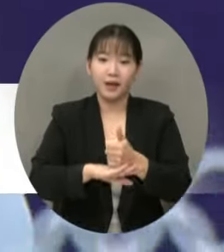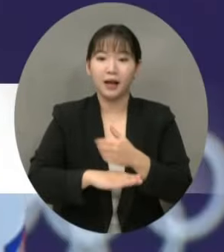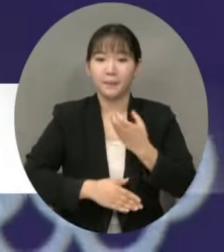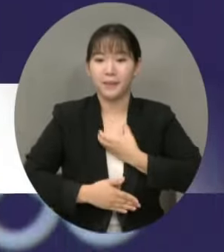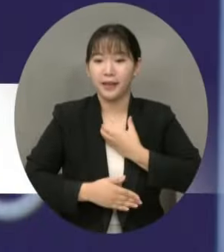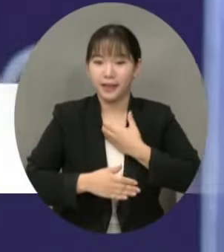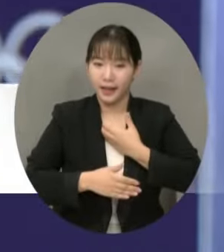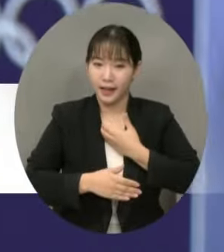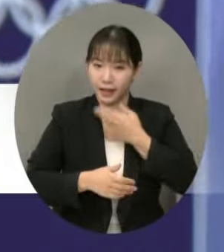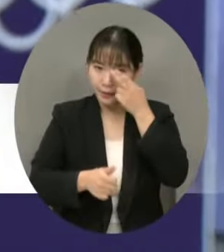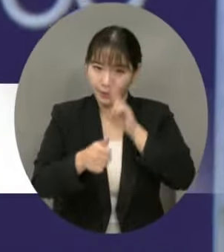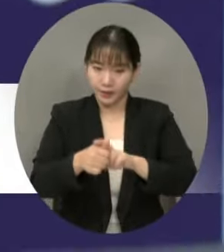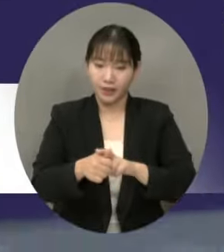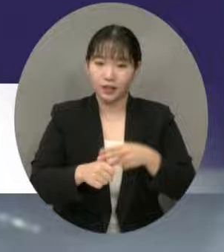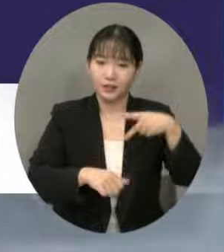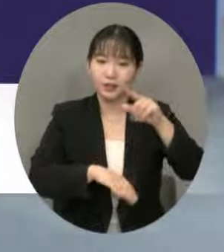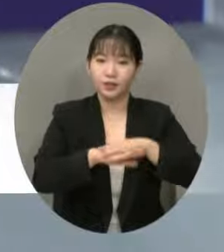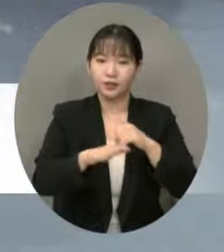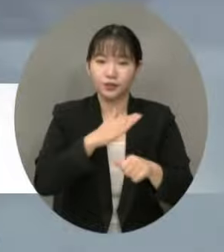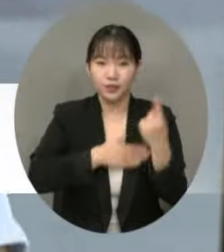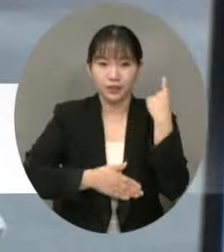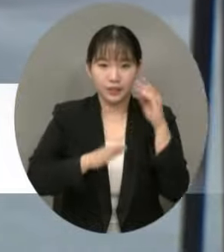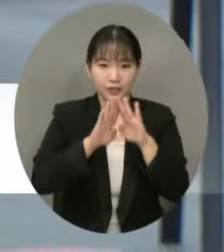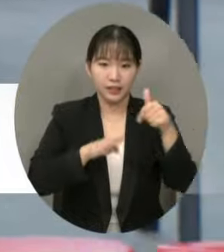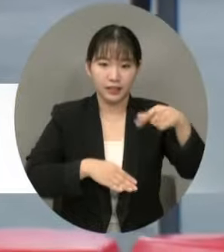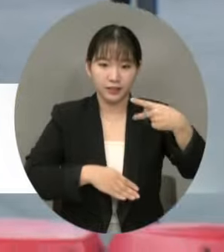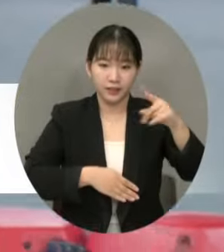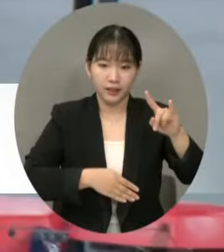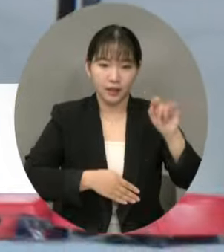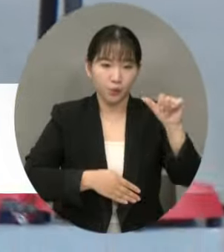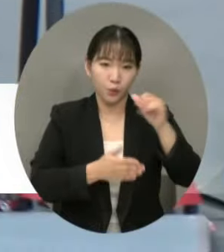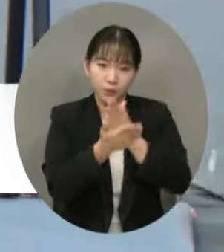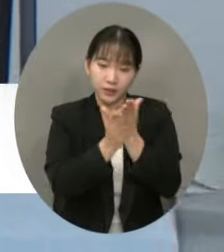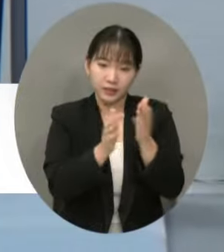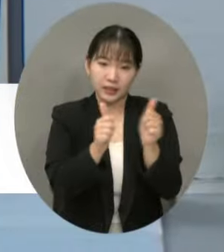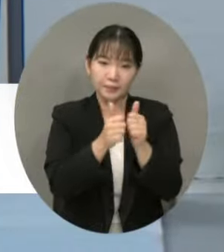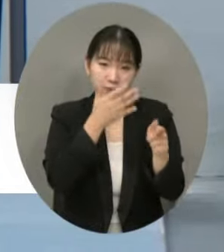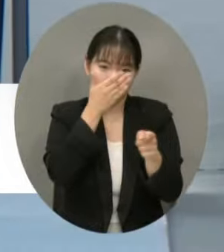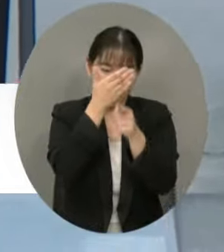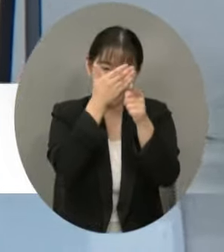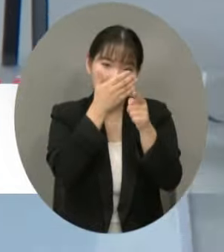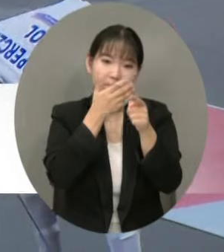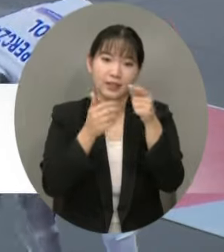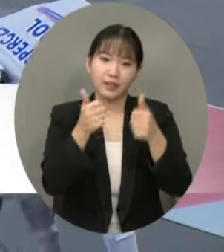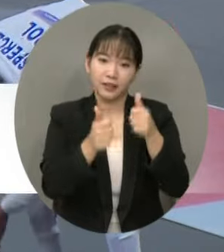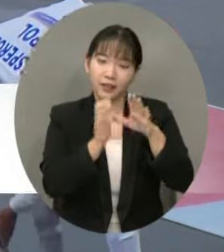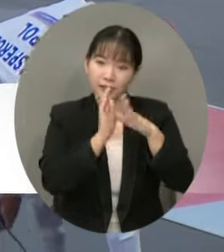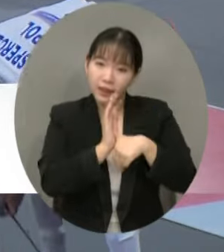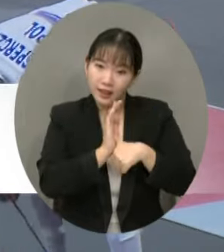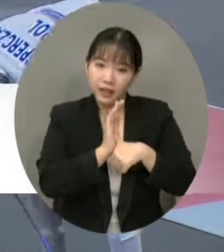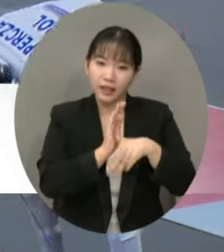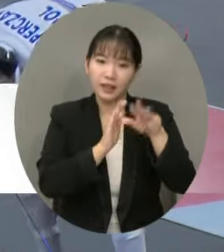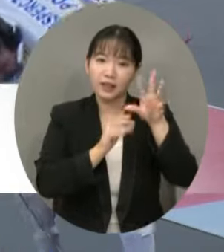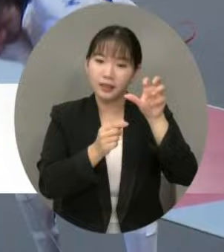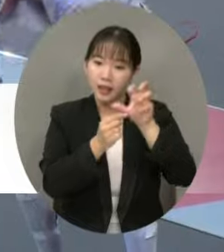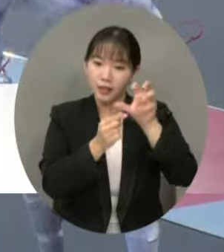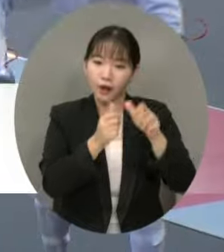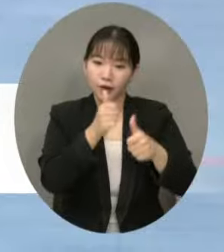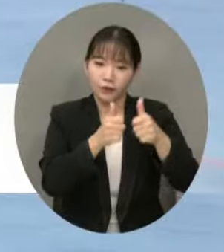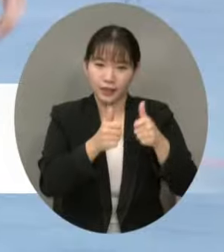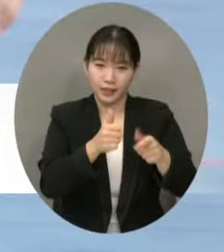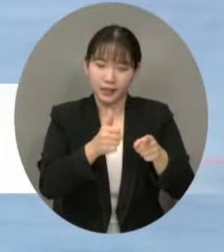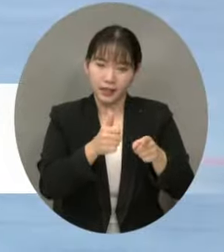나섰습니다. 서창환 선수는 어제 열린 근대 5종 남자부 펜싱 랭킹 라운드에서 35경기를